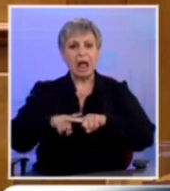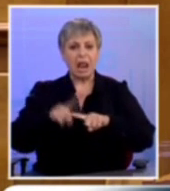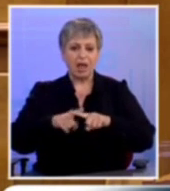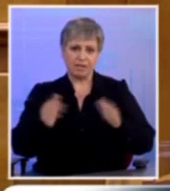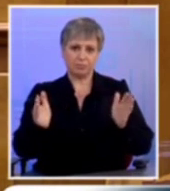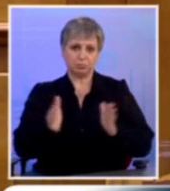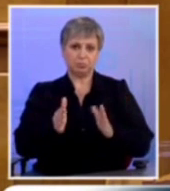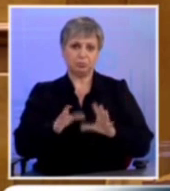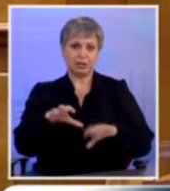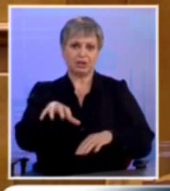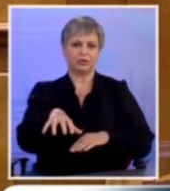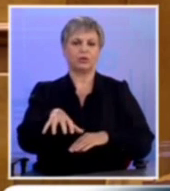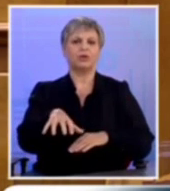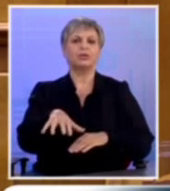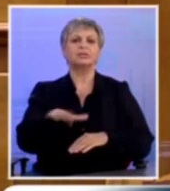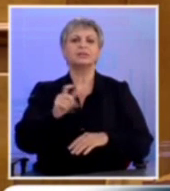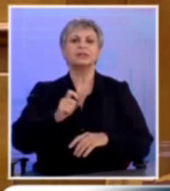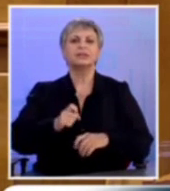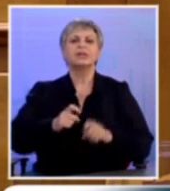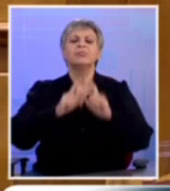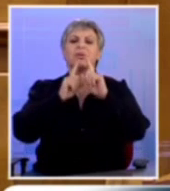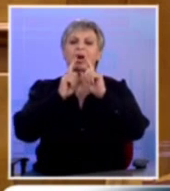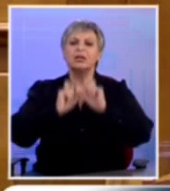Ελλάδα, αναγκάστηκε να βγει μπροστά.